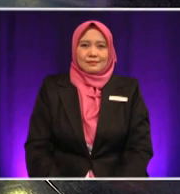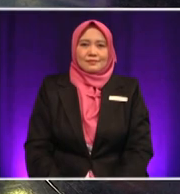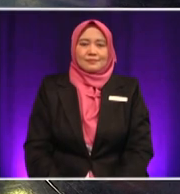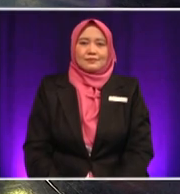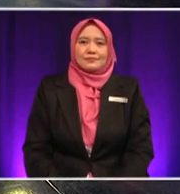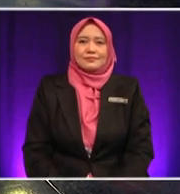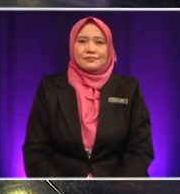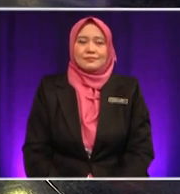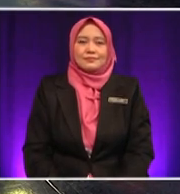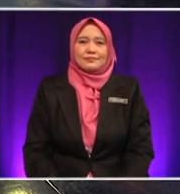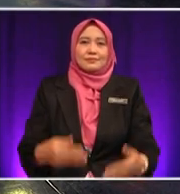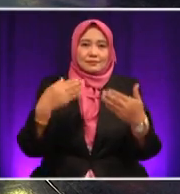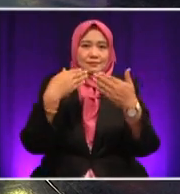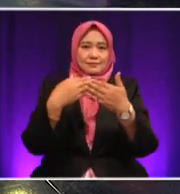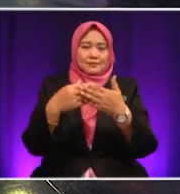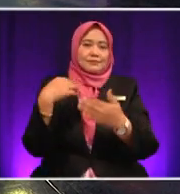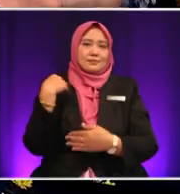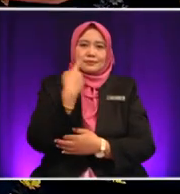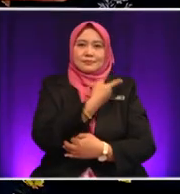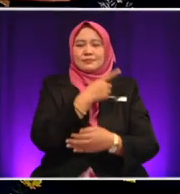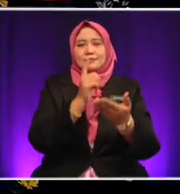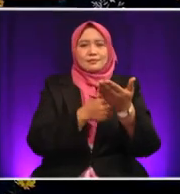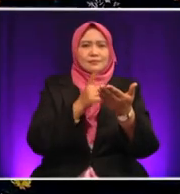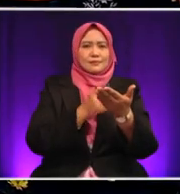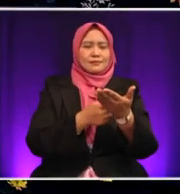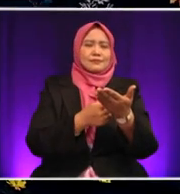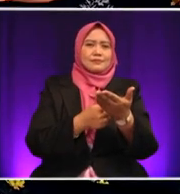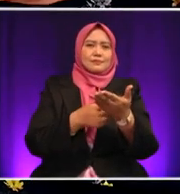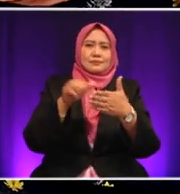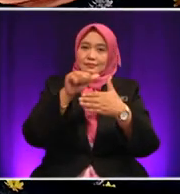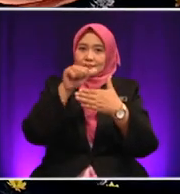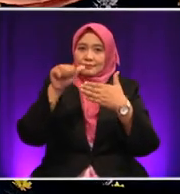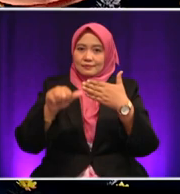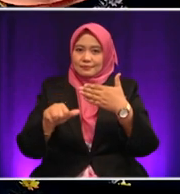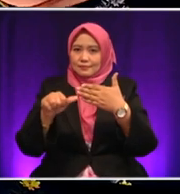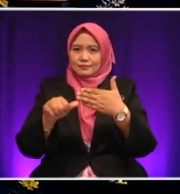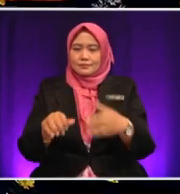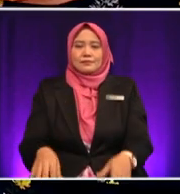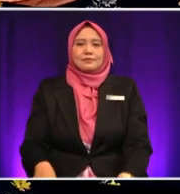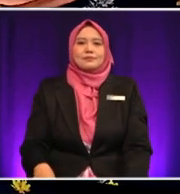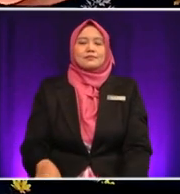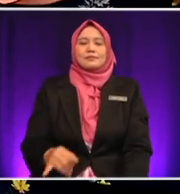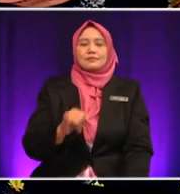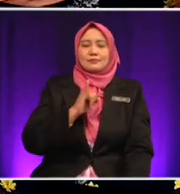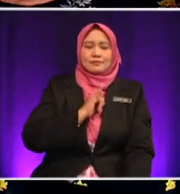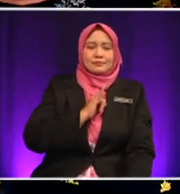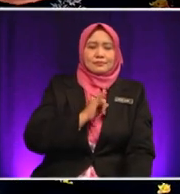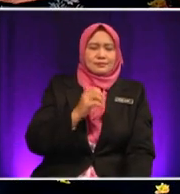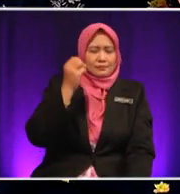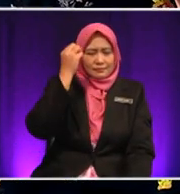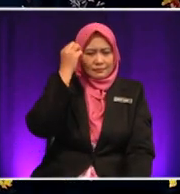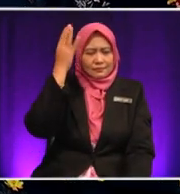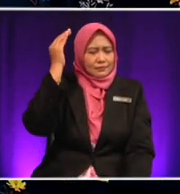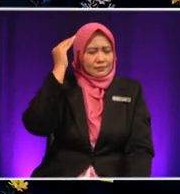kita sampailah kita kepada perbincangan yang terakhir sebelum itu cek guna Ingatkan sekali lagi mengenai panduan panduan bila